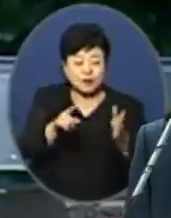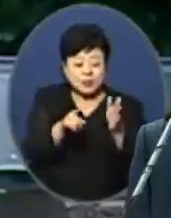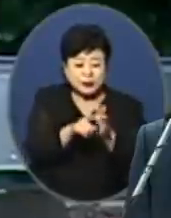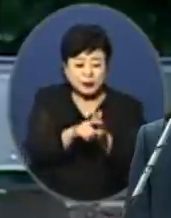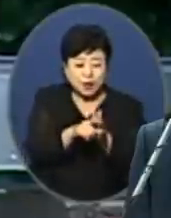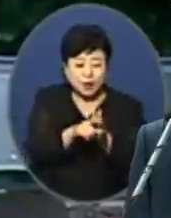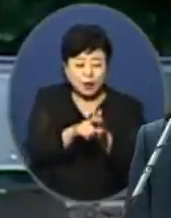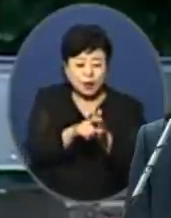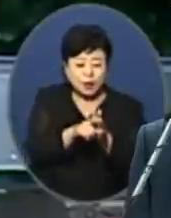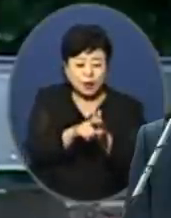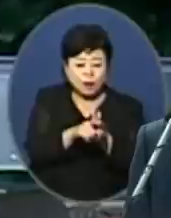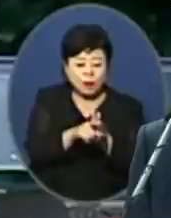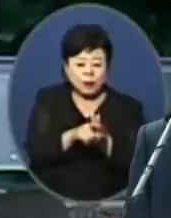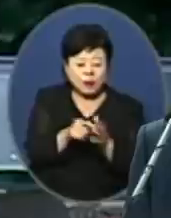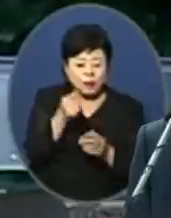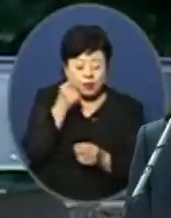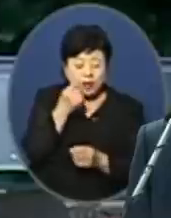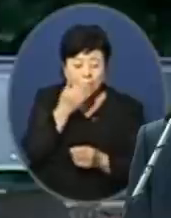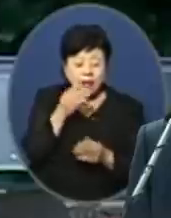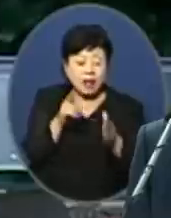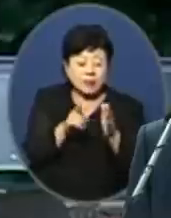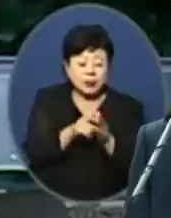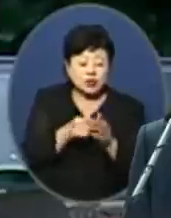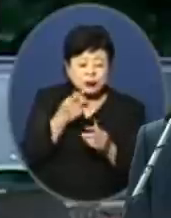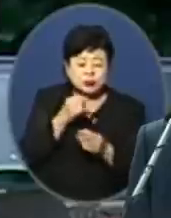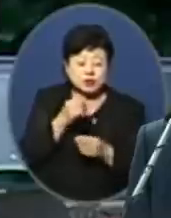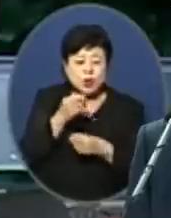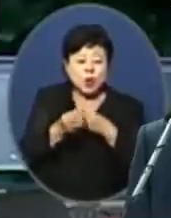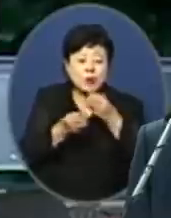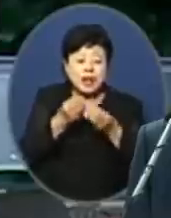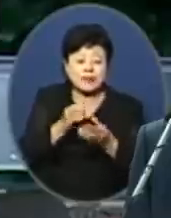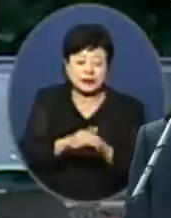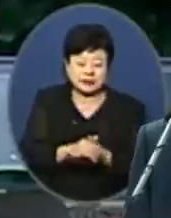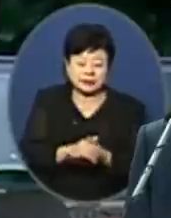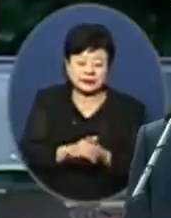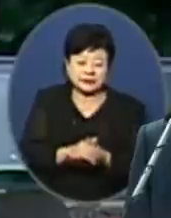믿음으로 불가능을 믿고 입술로 고백하면